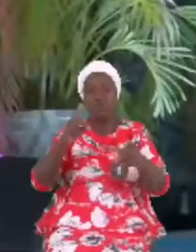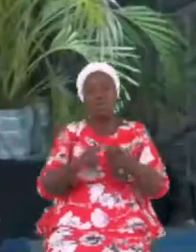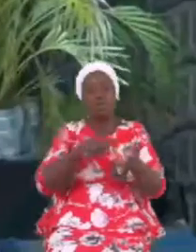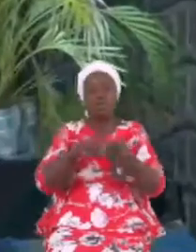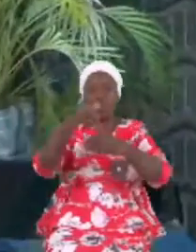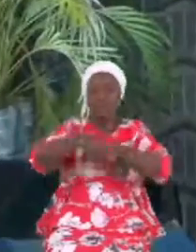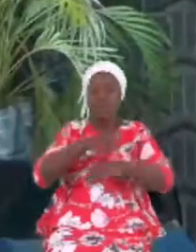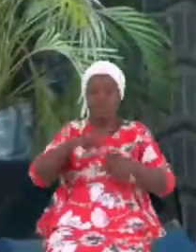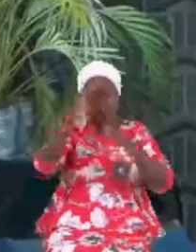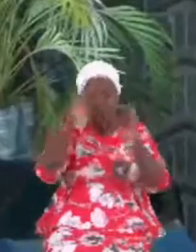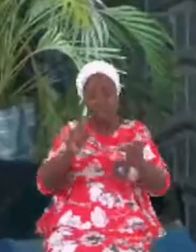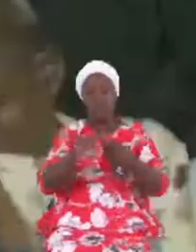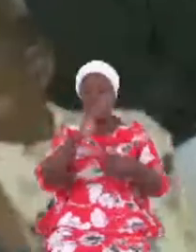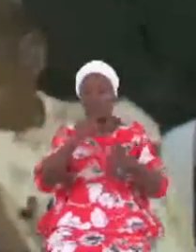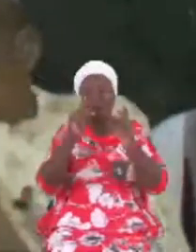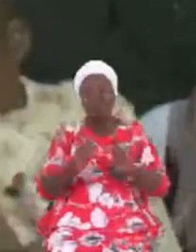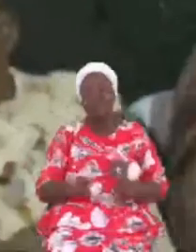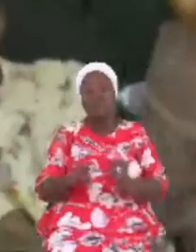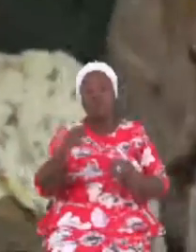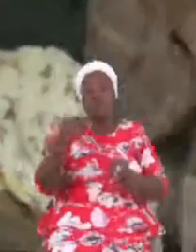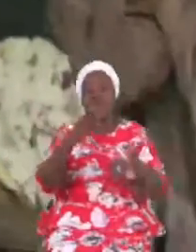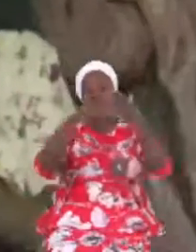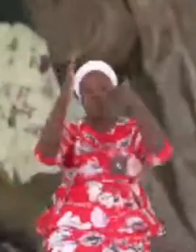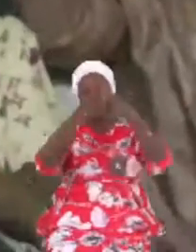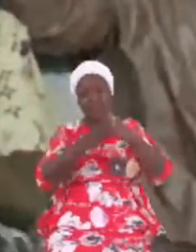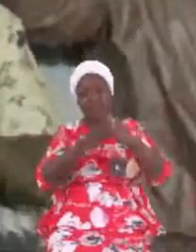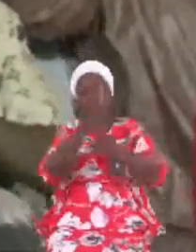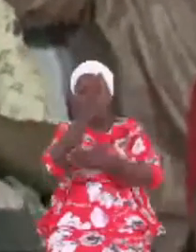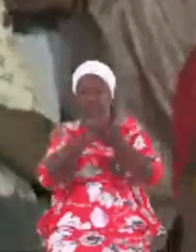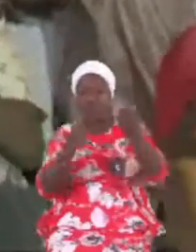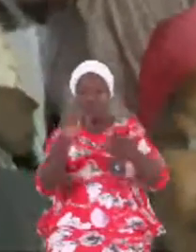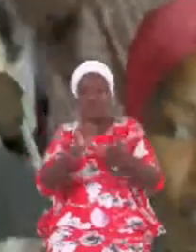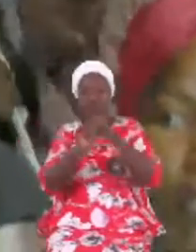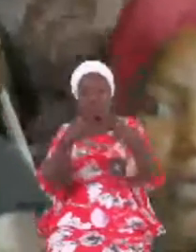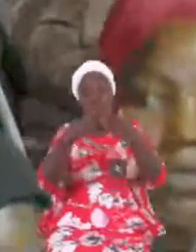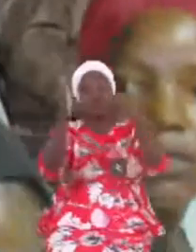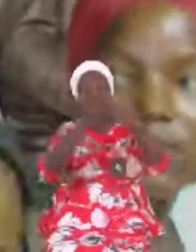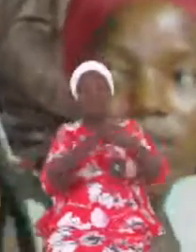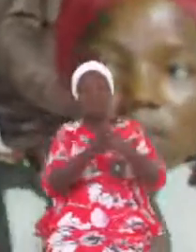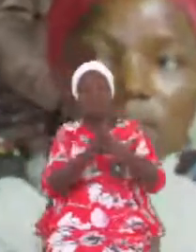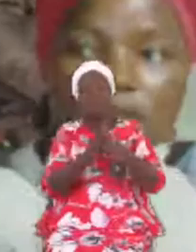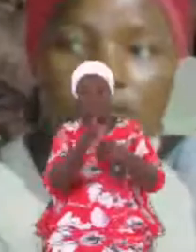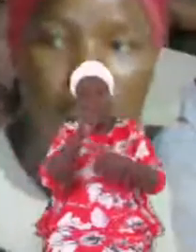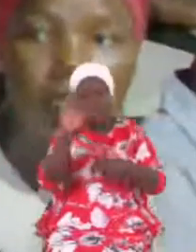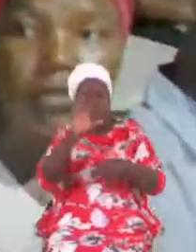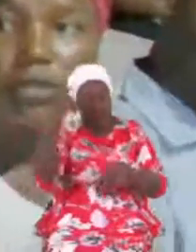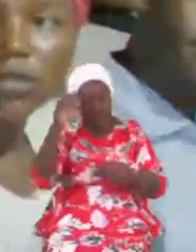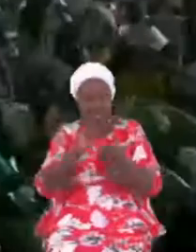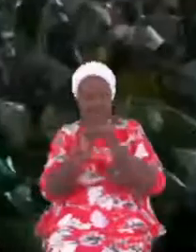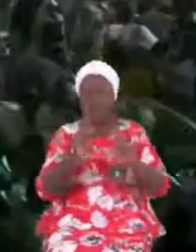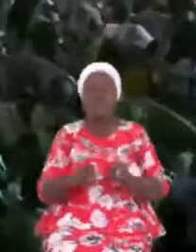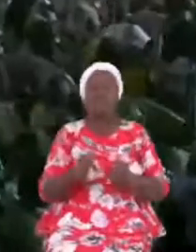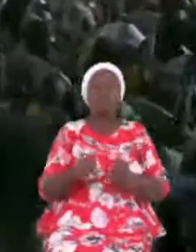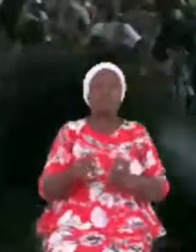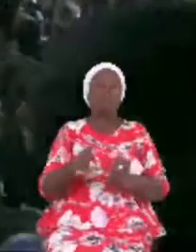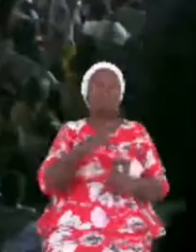décider d'être candidat du ciel. Un candidat du ciel. Je cherche le candidat là-bas. Qui